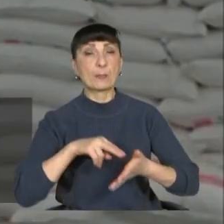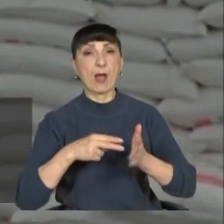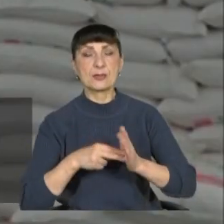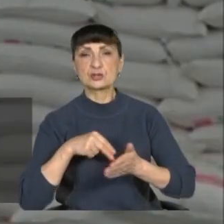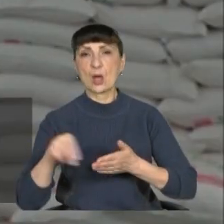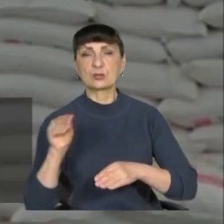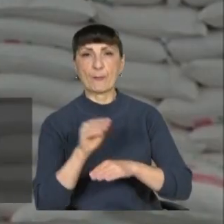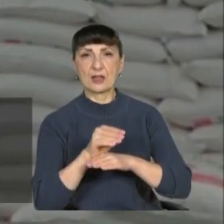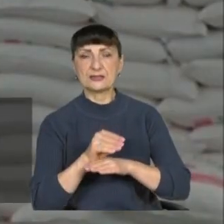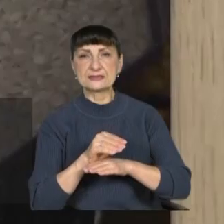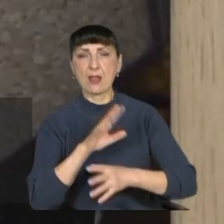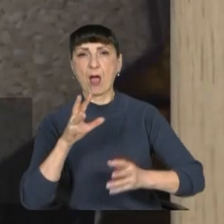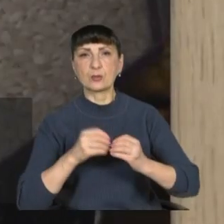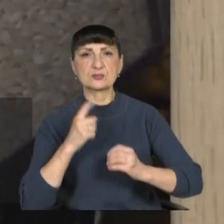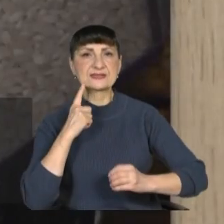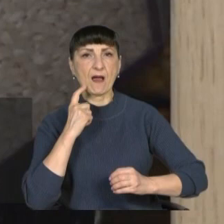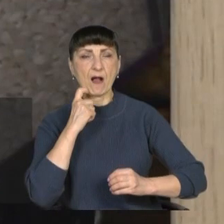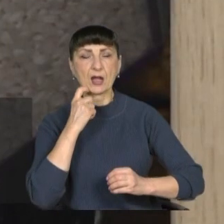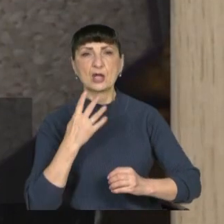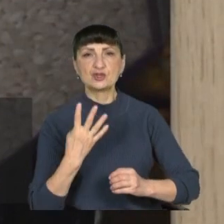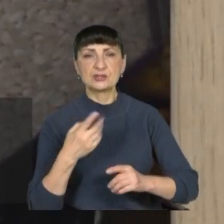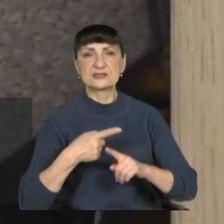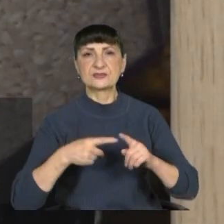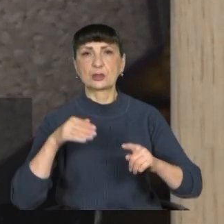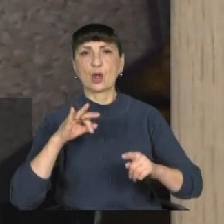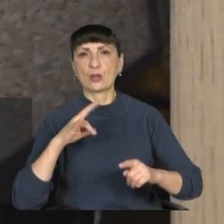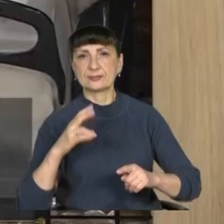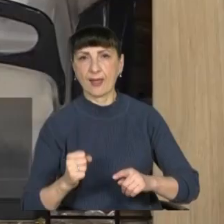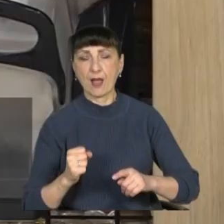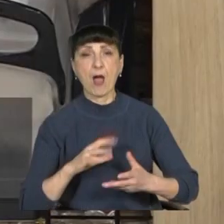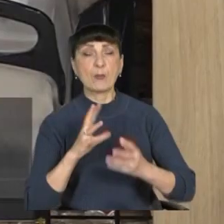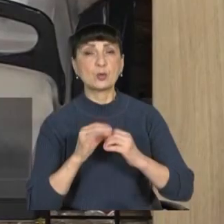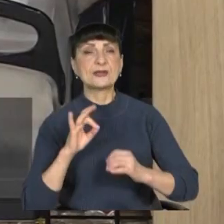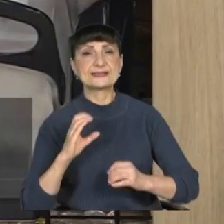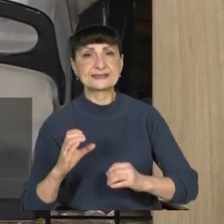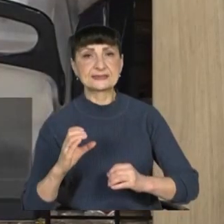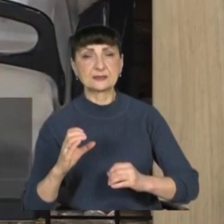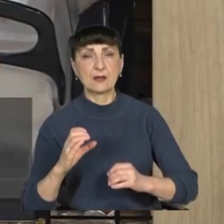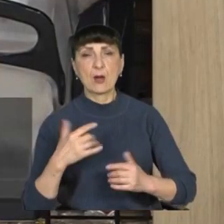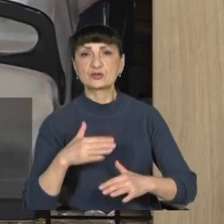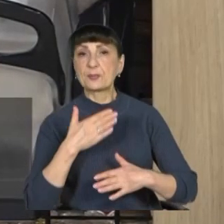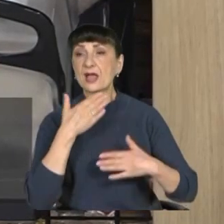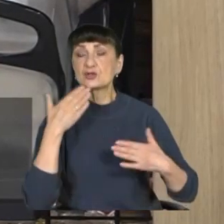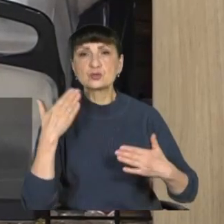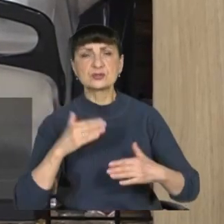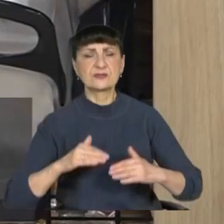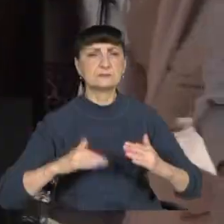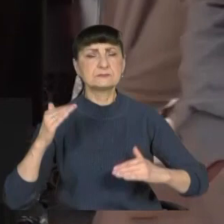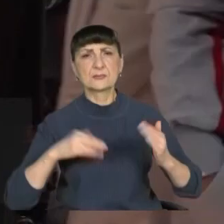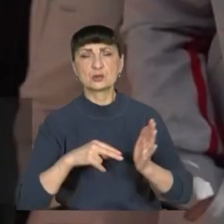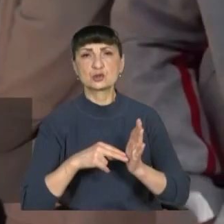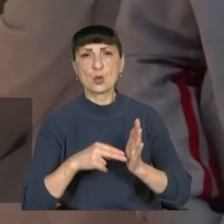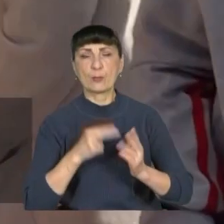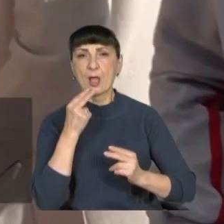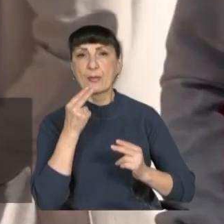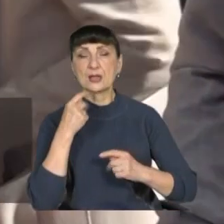закуп дополнительного объема сахара, объема риса, говорят специалисты. При отсутствии резких колебаний цен на продовольственном рынке хватит до конца